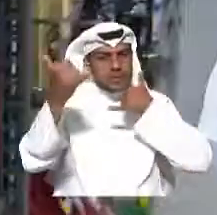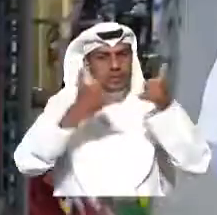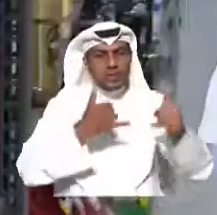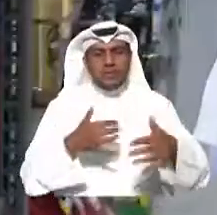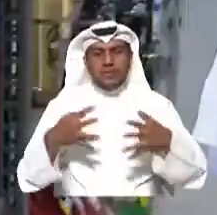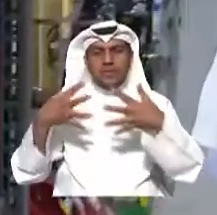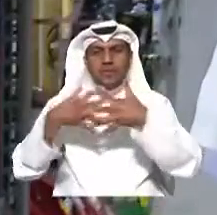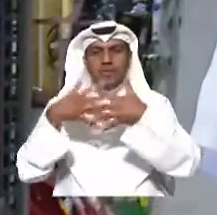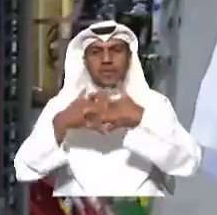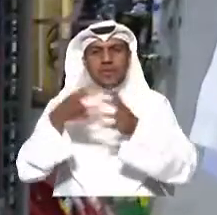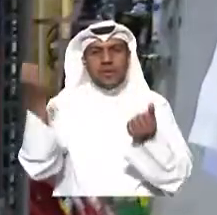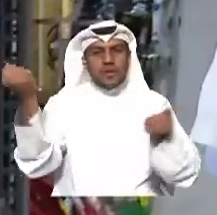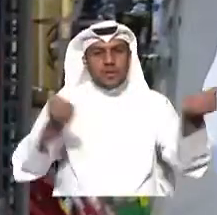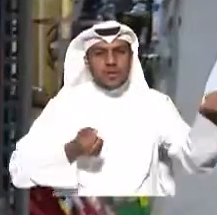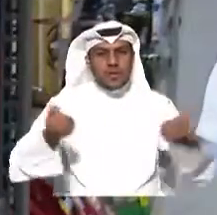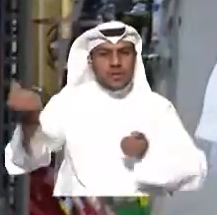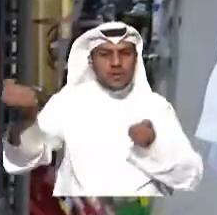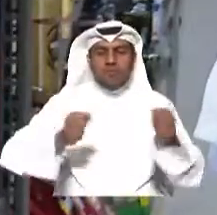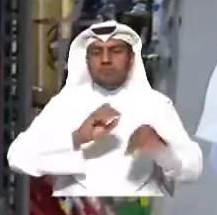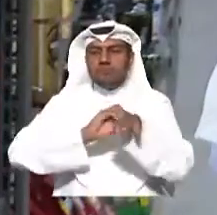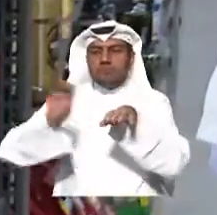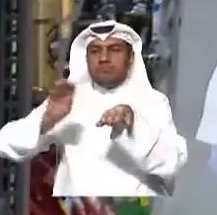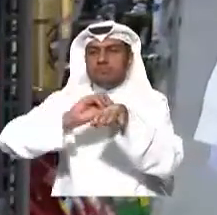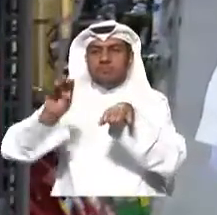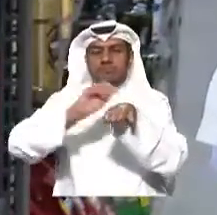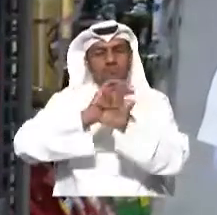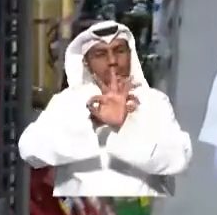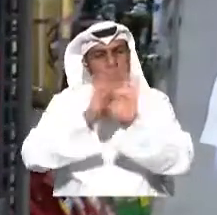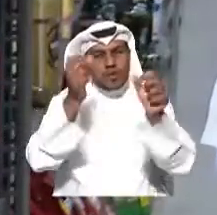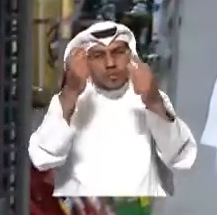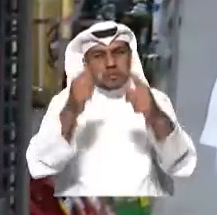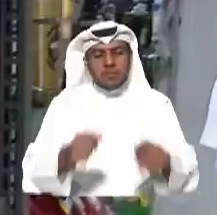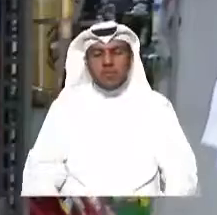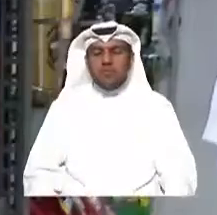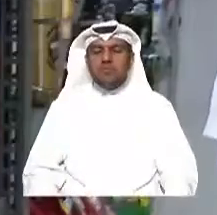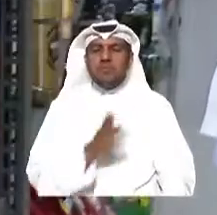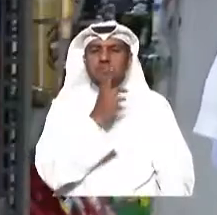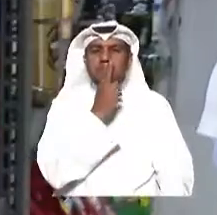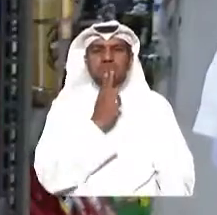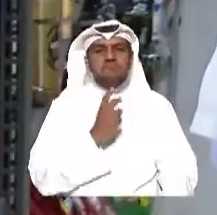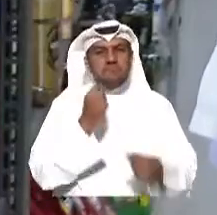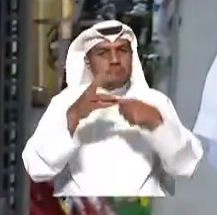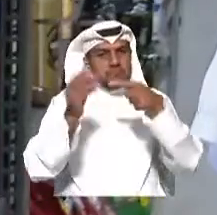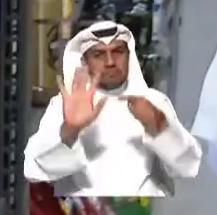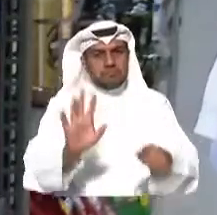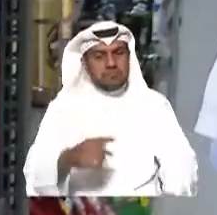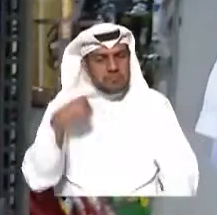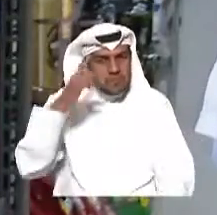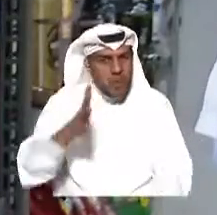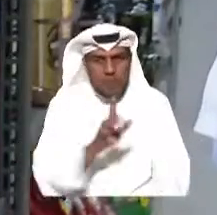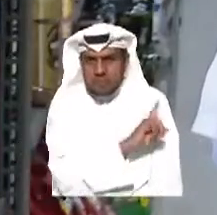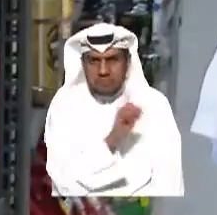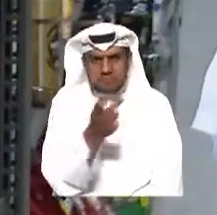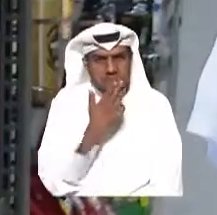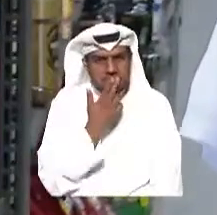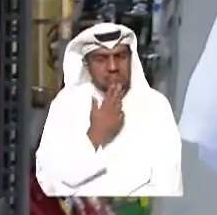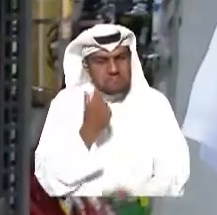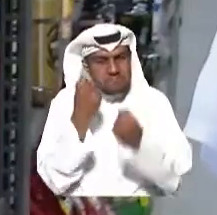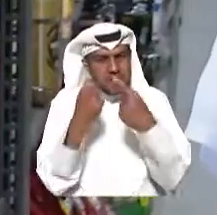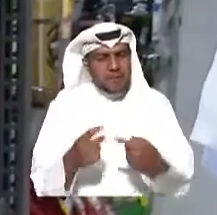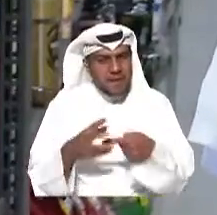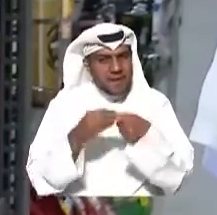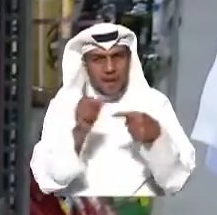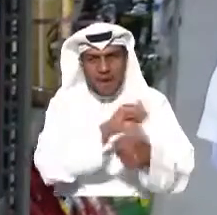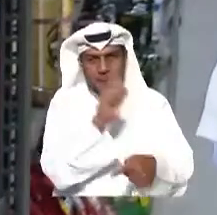معهم من فضل الله إلى الآن لا يوجد أي طارئ أو أي شيء يخوفنا كجمعيات تعاونية من نقص